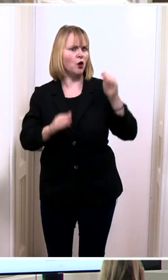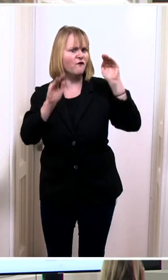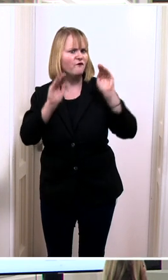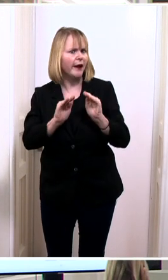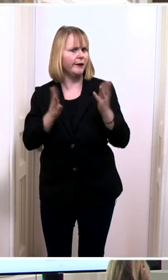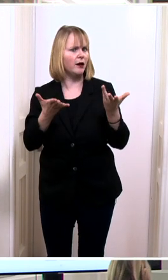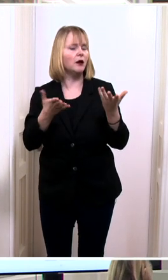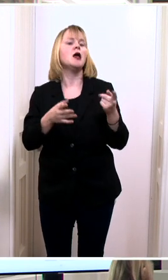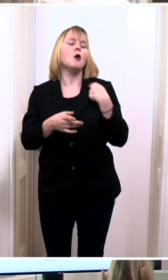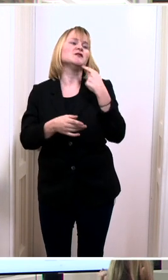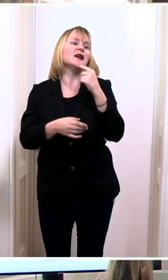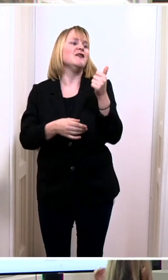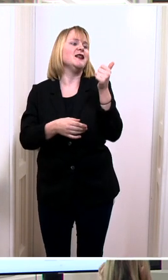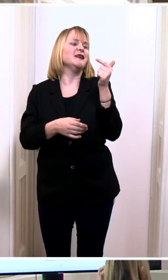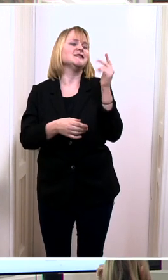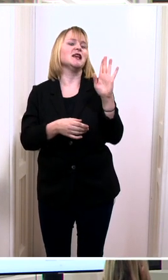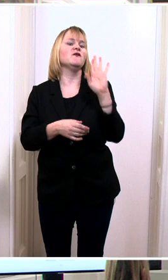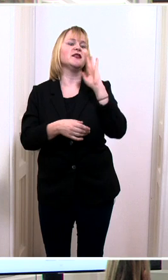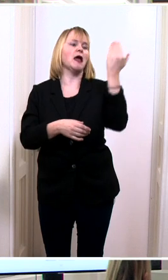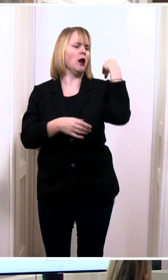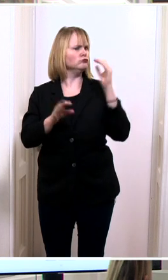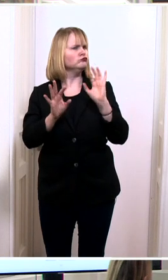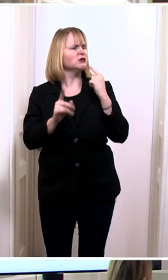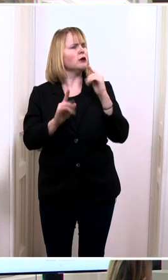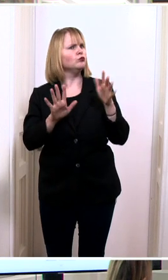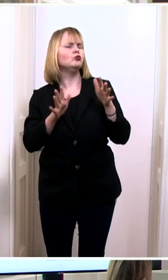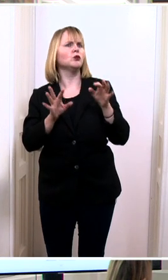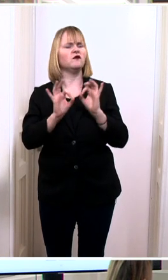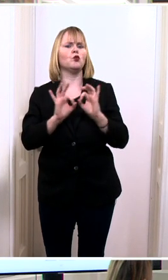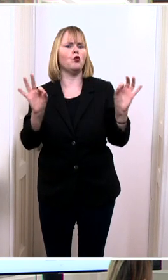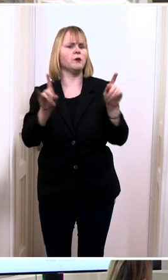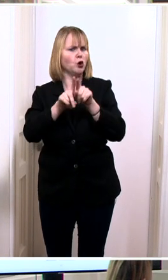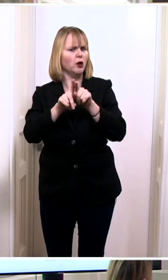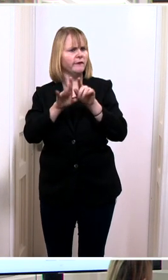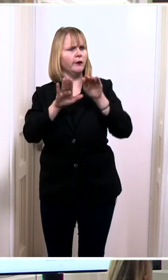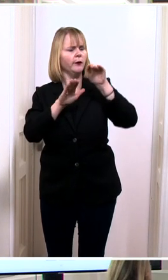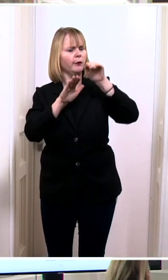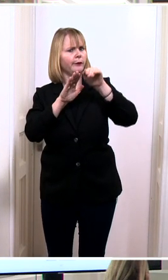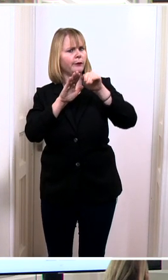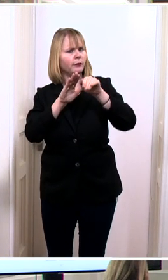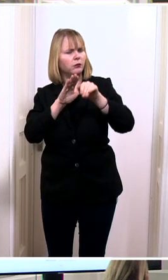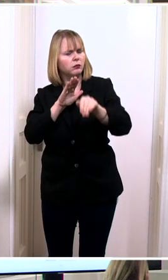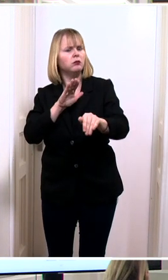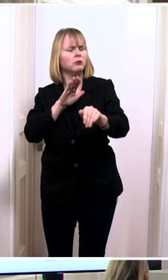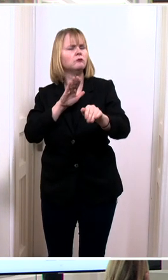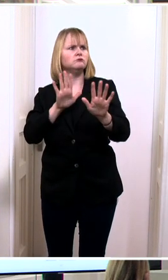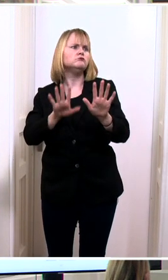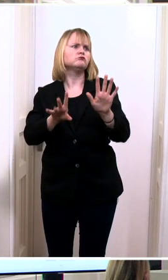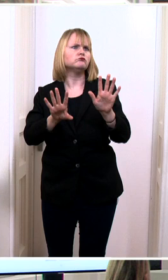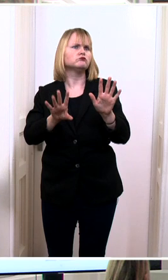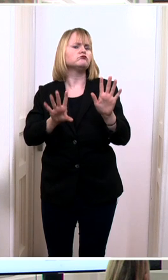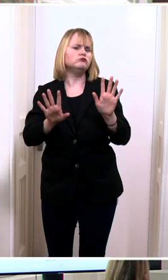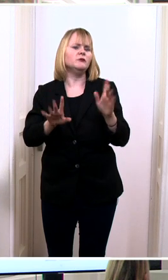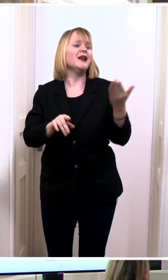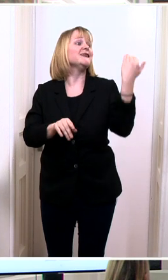relativ gut, möchte ich sagen. Der Trend zeigt nach unten, das sieht vernünftig aus. Wir sehen jetzt wahrscheinlich die Dinge, die